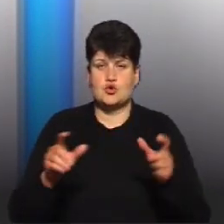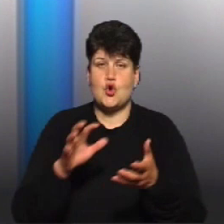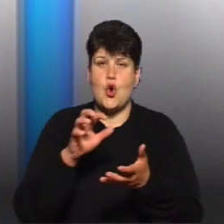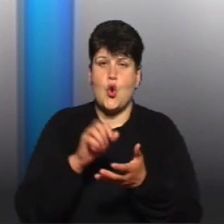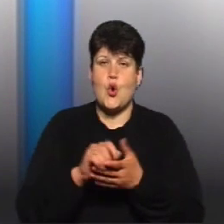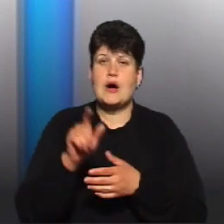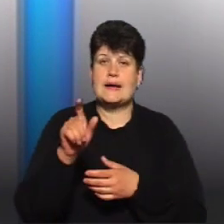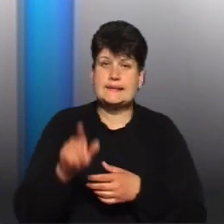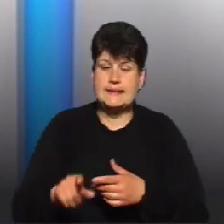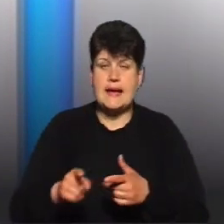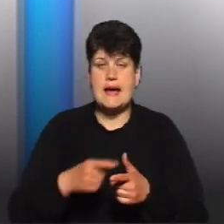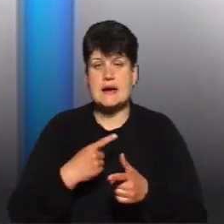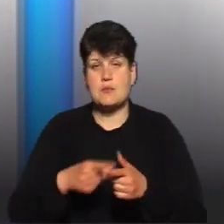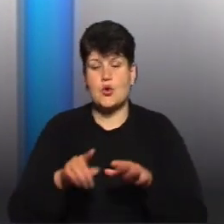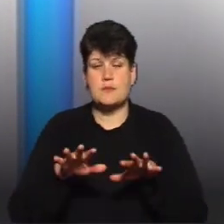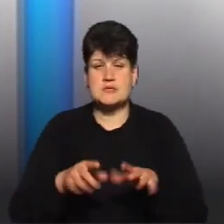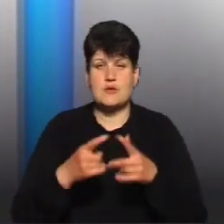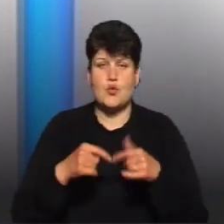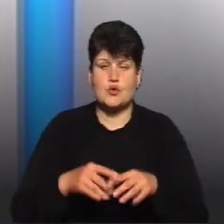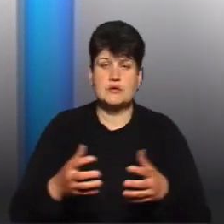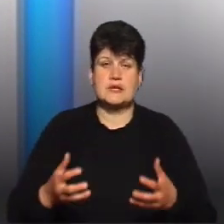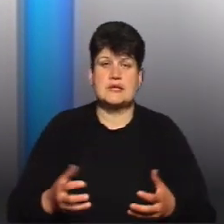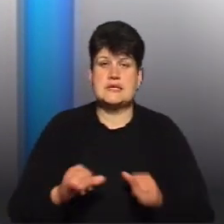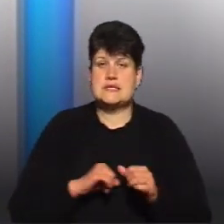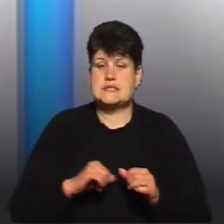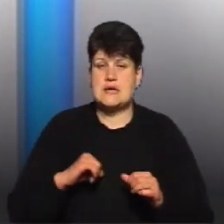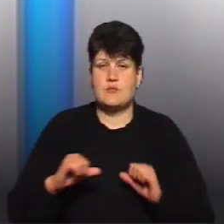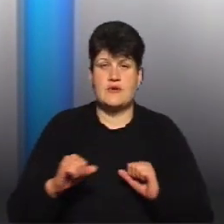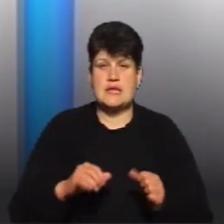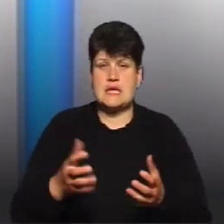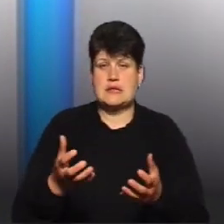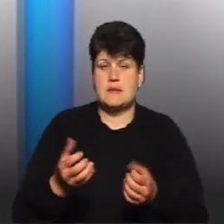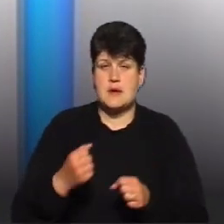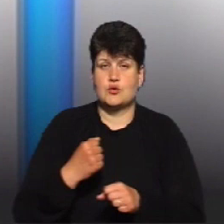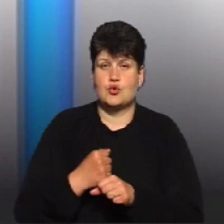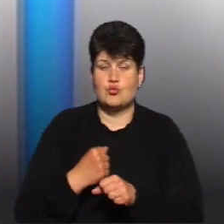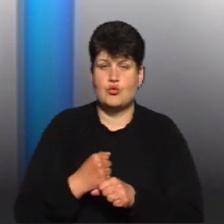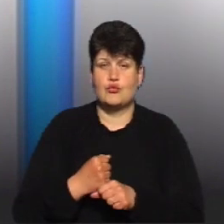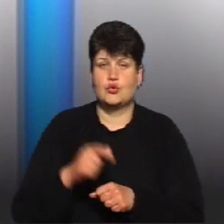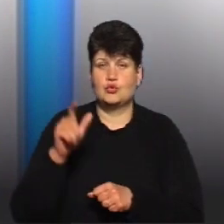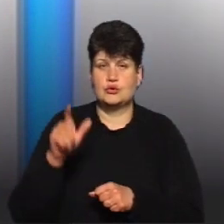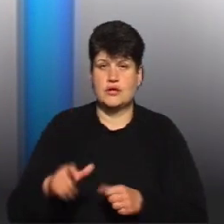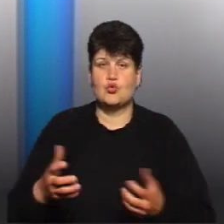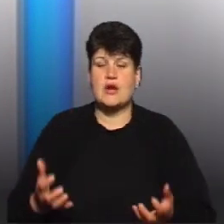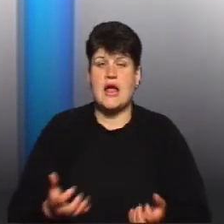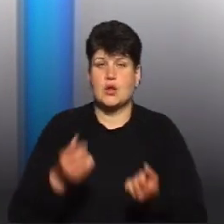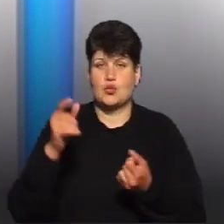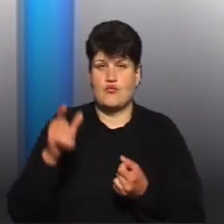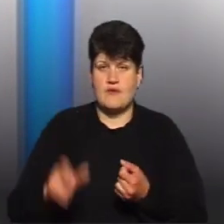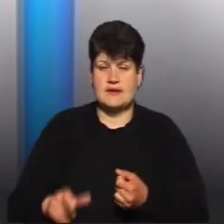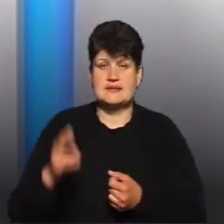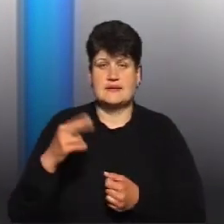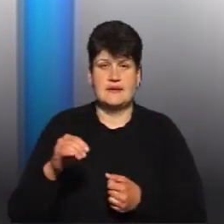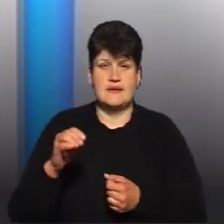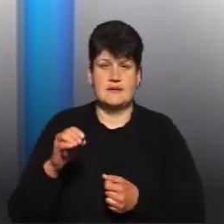органи самоврядування наймають на роботу людину, рятувальника. Це не є рятувальник ДСНС, це цивільна особа, яка